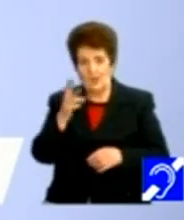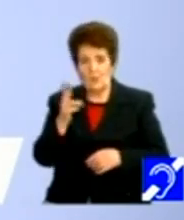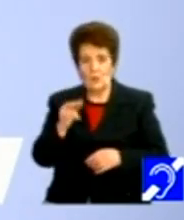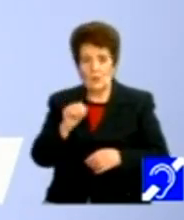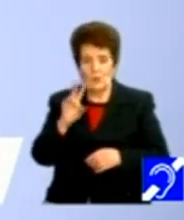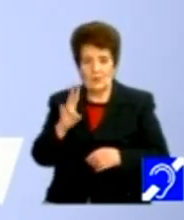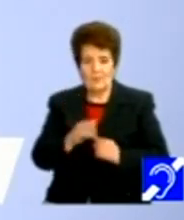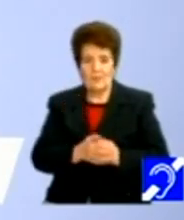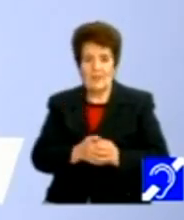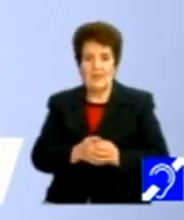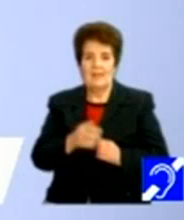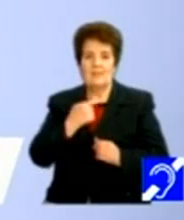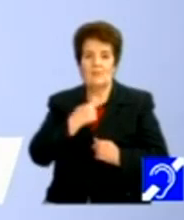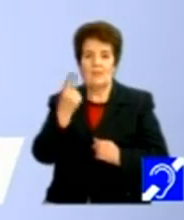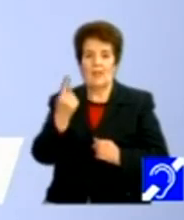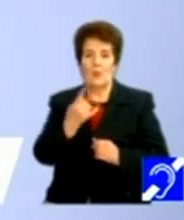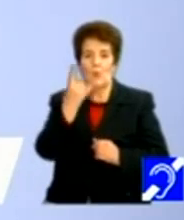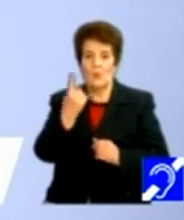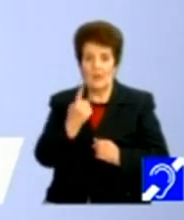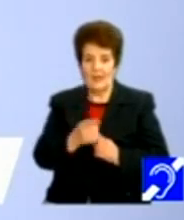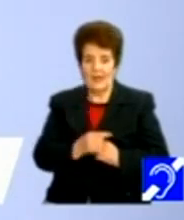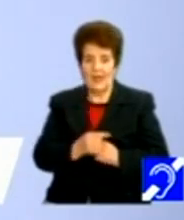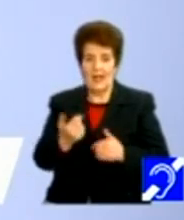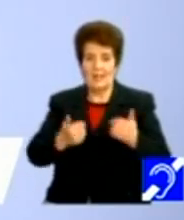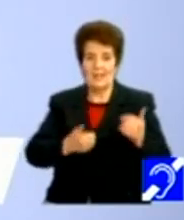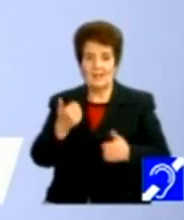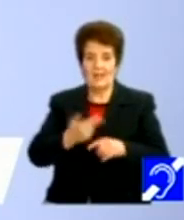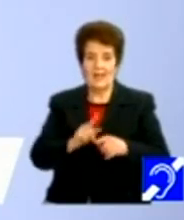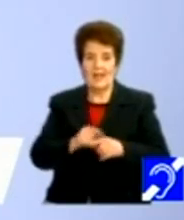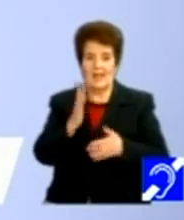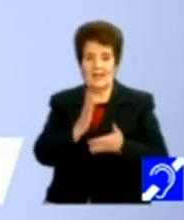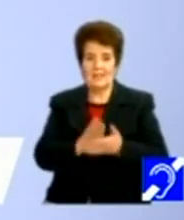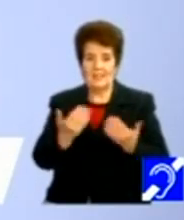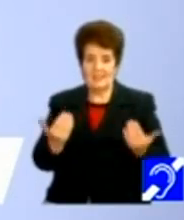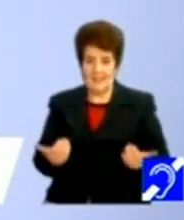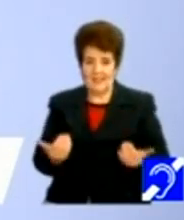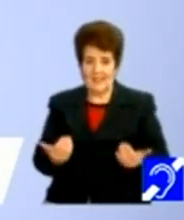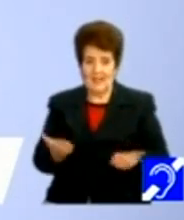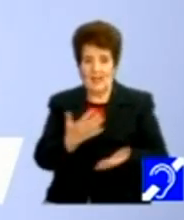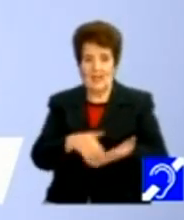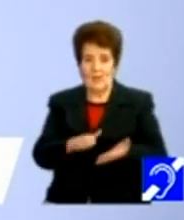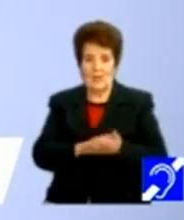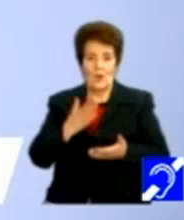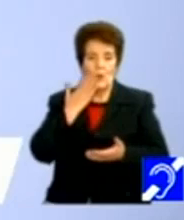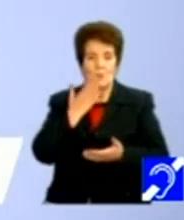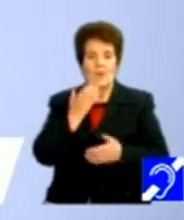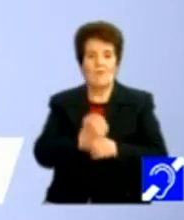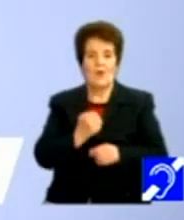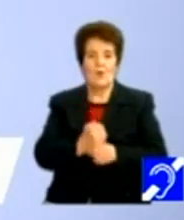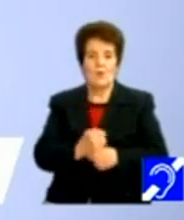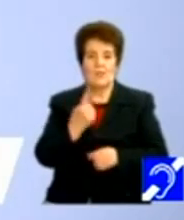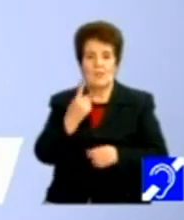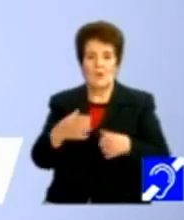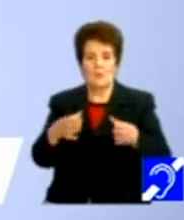și să votați unica opțiune, unica alternativă care există la ora actuală, Reunirea cu România, făcută de